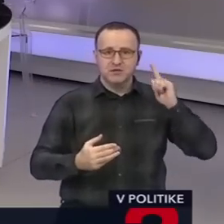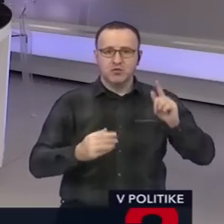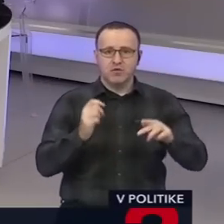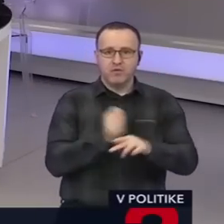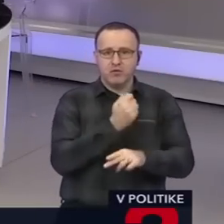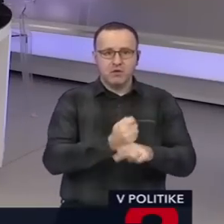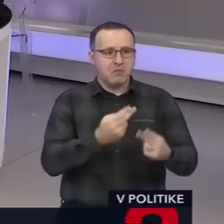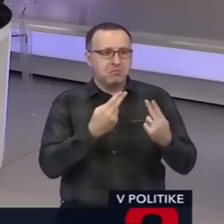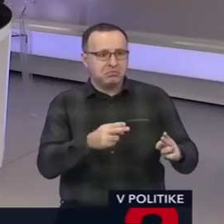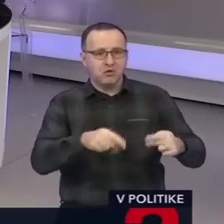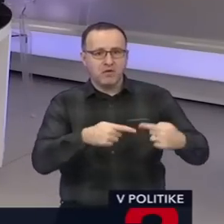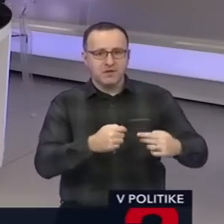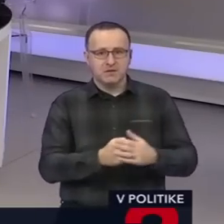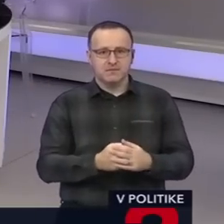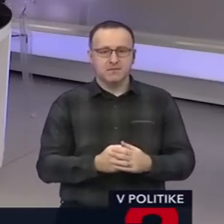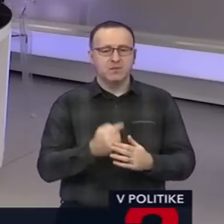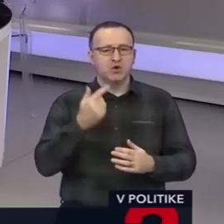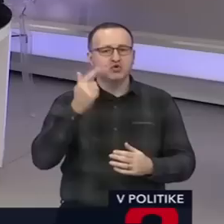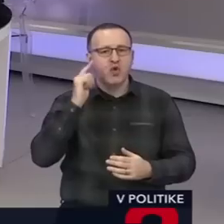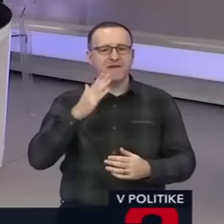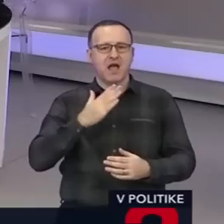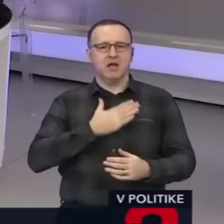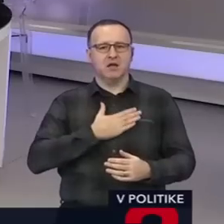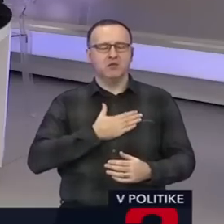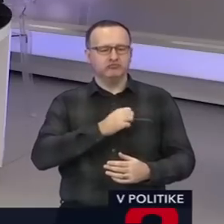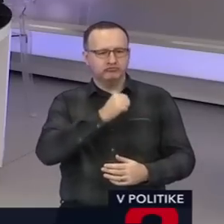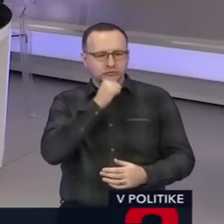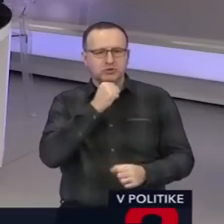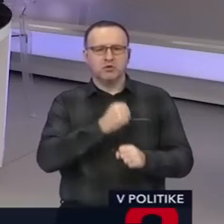sa Slováci zastali tejto krajiny v takej miere,